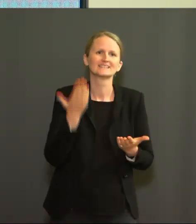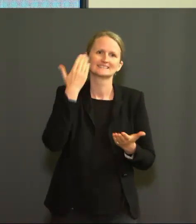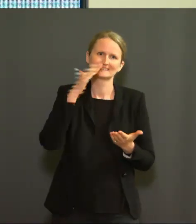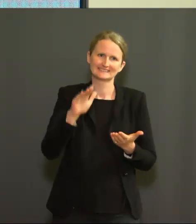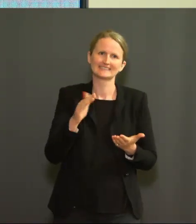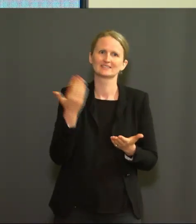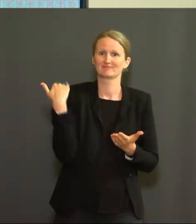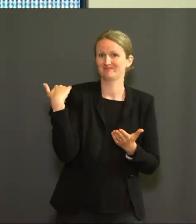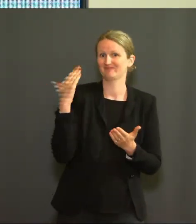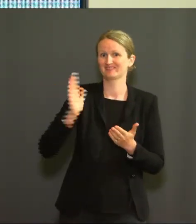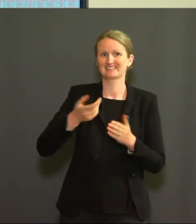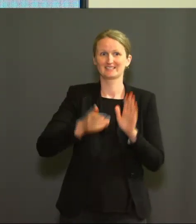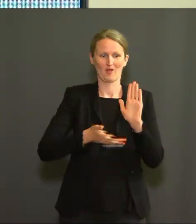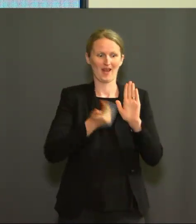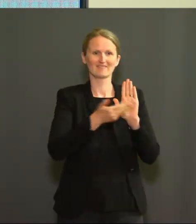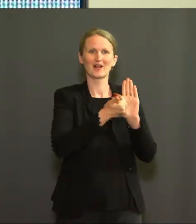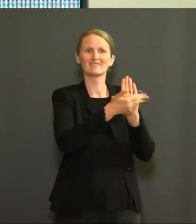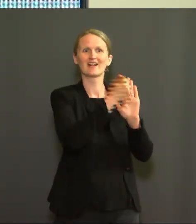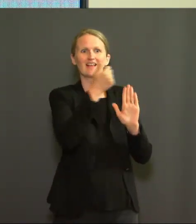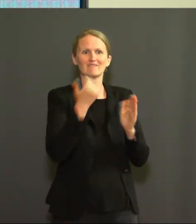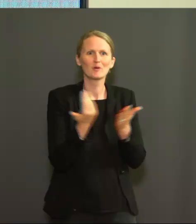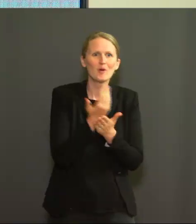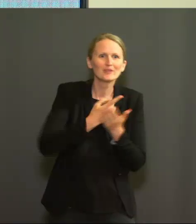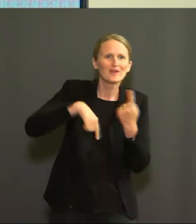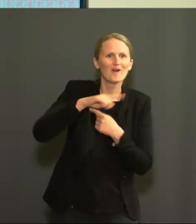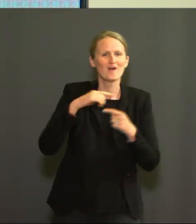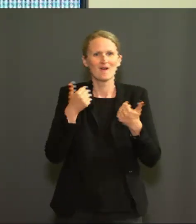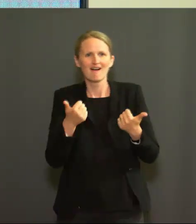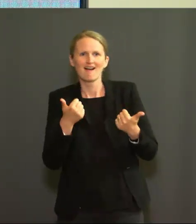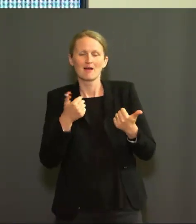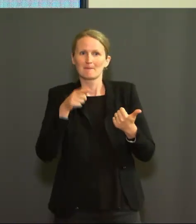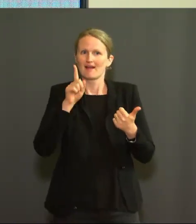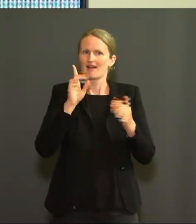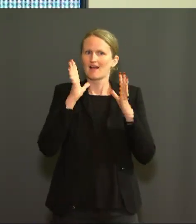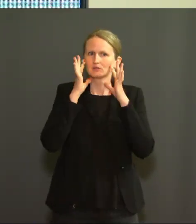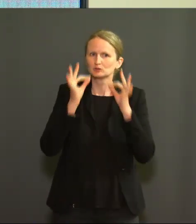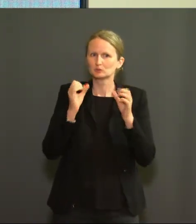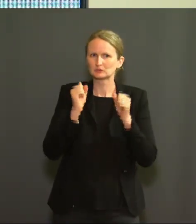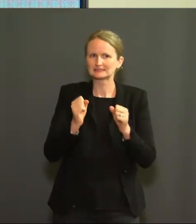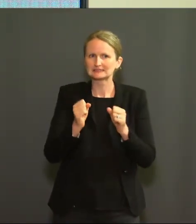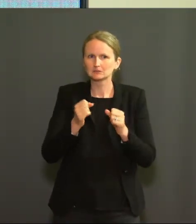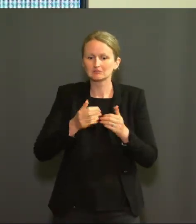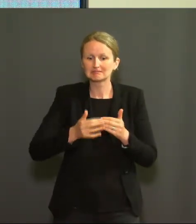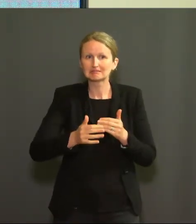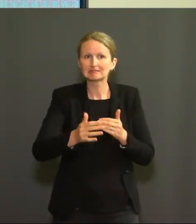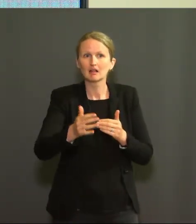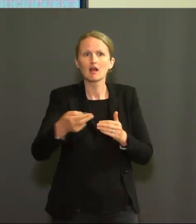par ailleurs, il est possible effectivement que le nombre de contaminations recommence à augmenter dans les semaines qui